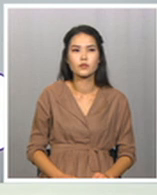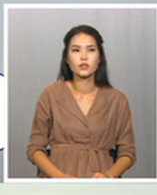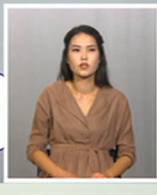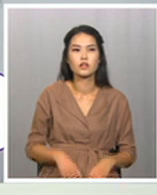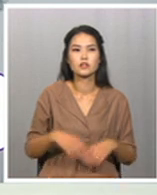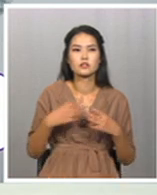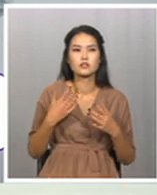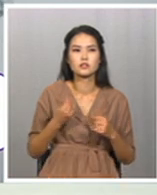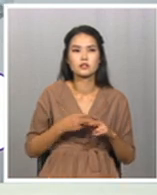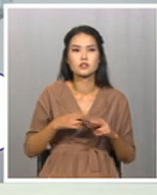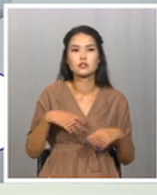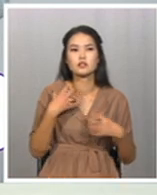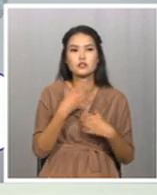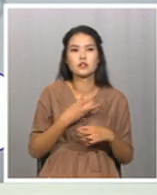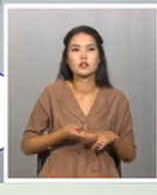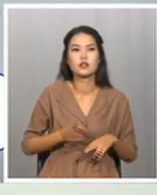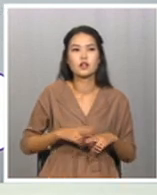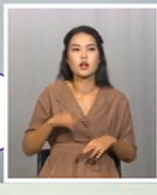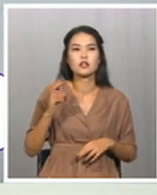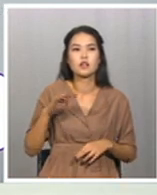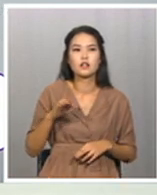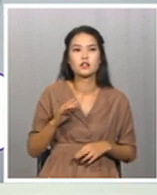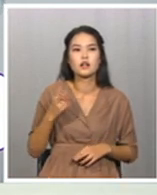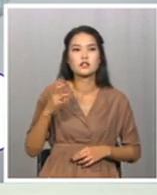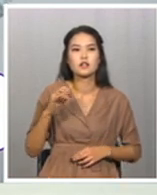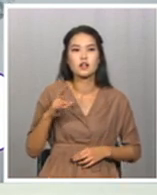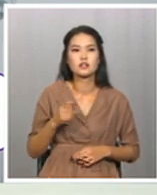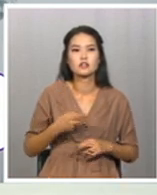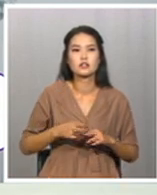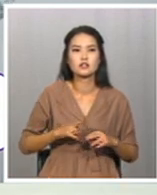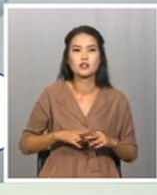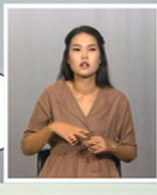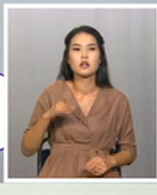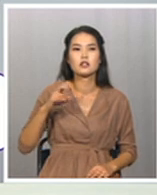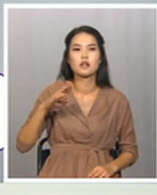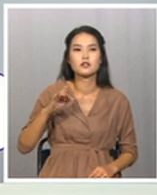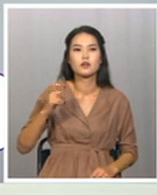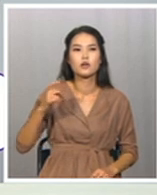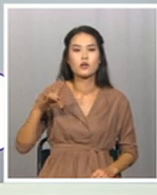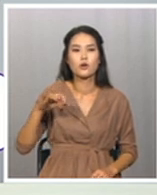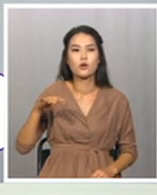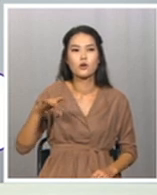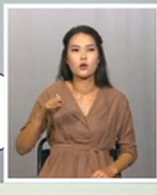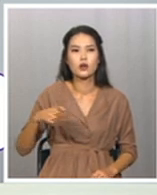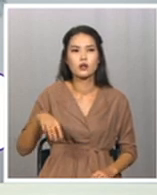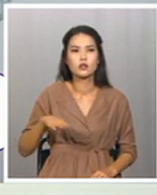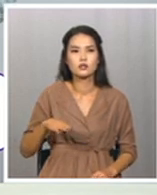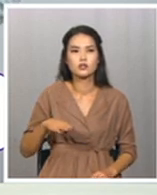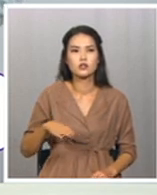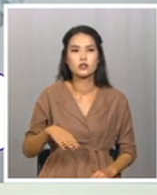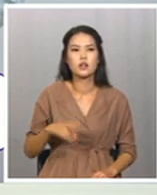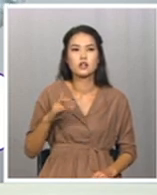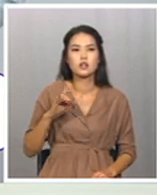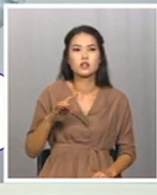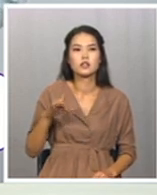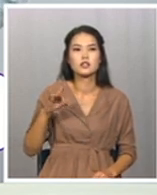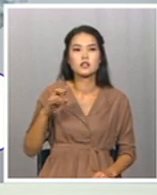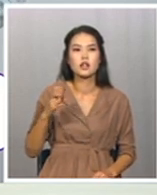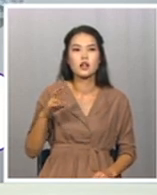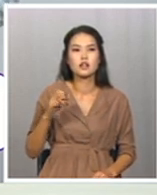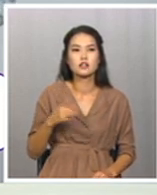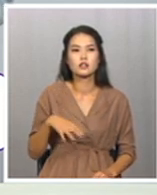Келесі маңызды қосылысы натрий цианиді және натрий хлораттары. Натрий цианиді